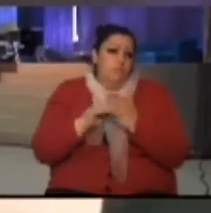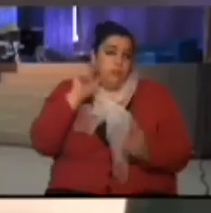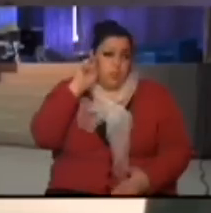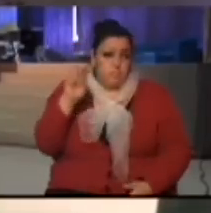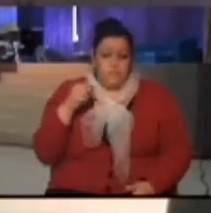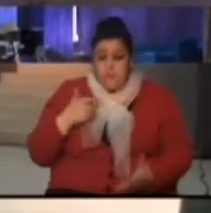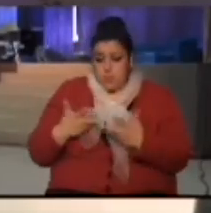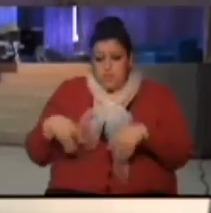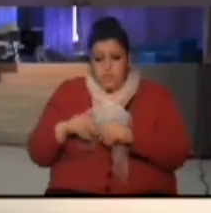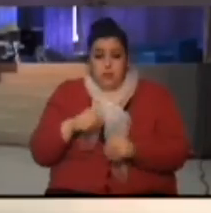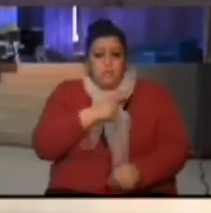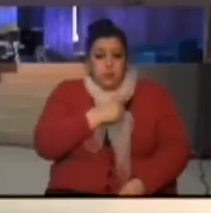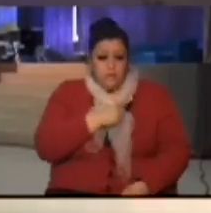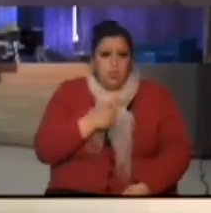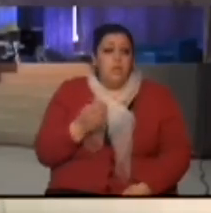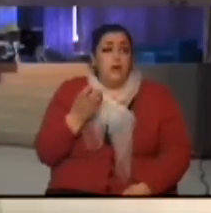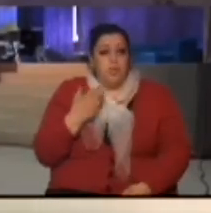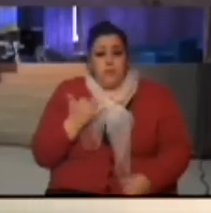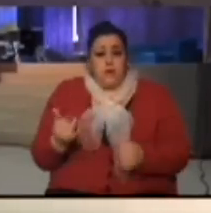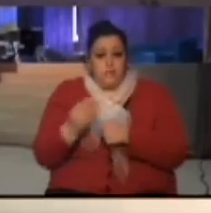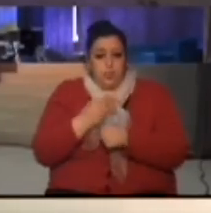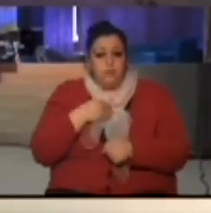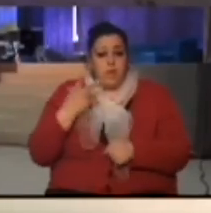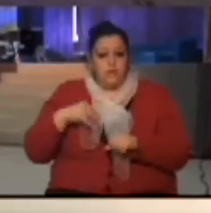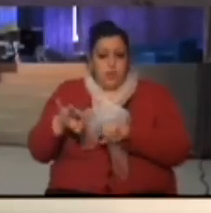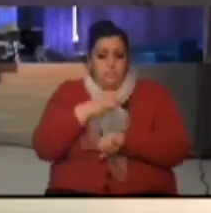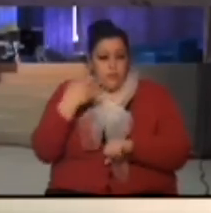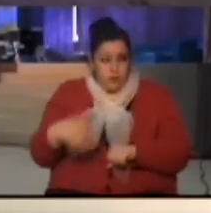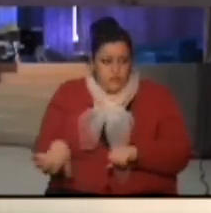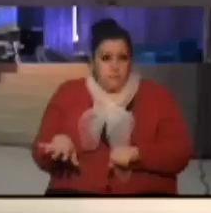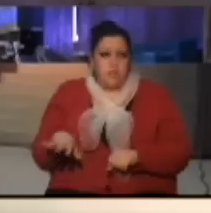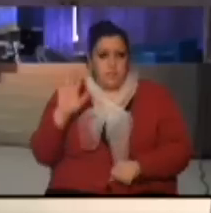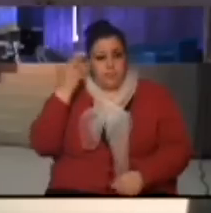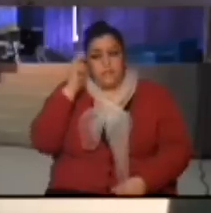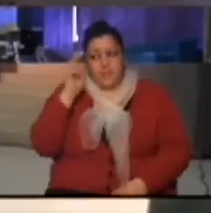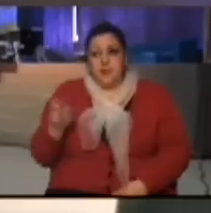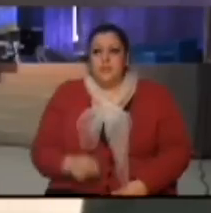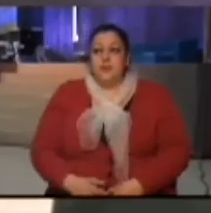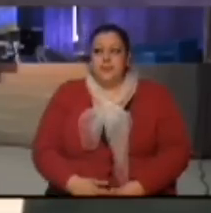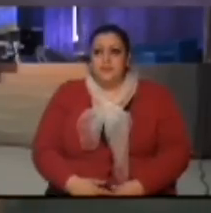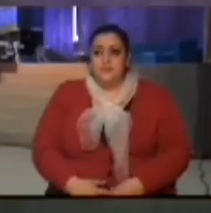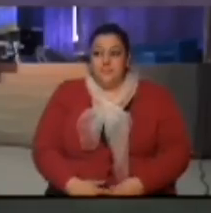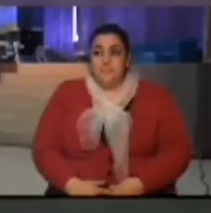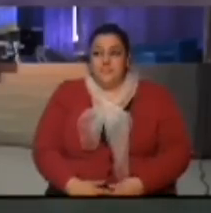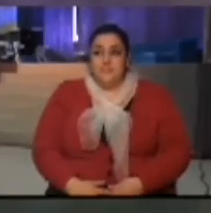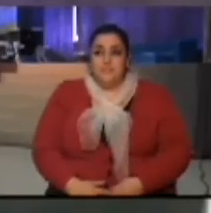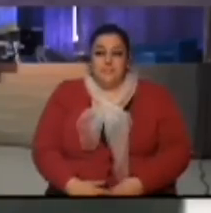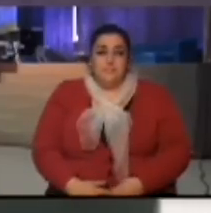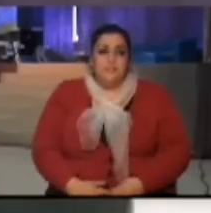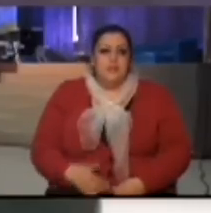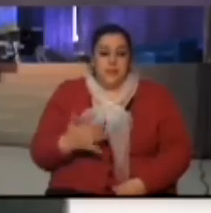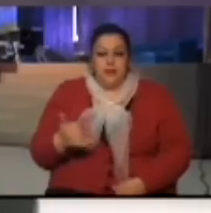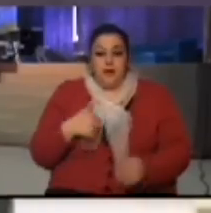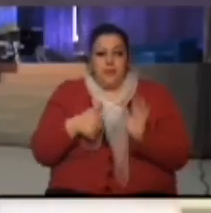այնտեղ, մեր ընտանիքում եւս մեկն ավելացավ, իմ աղջիկն ամուսնացավ այնտեղ, Փառքաստու, այսինքն մենք արդեն ոչ թե 6 ենք,